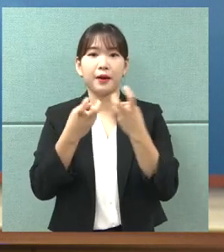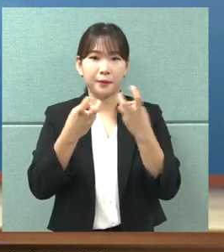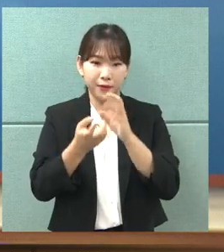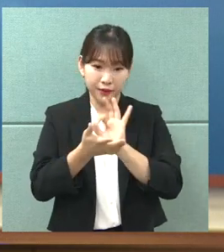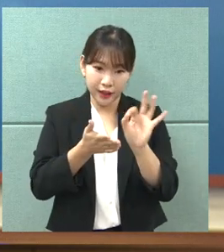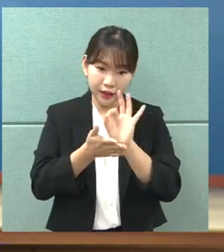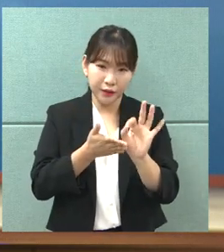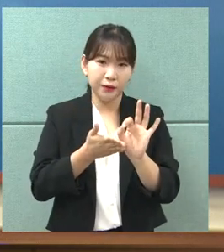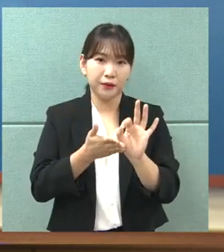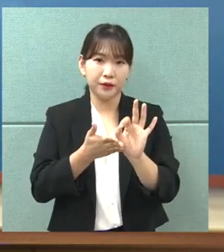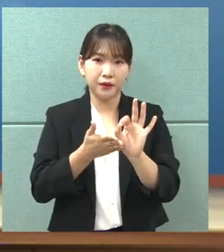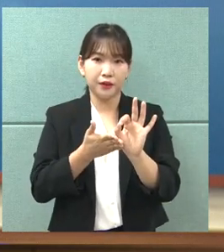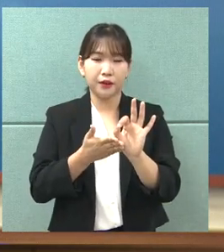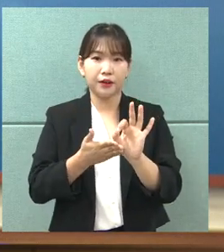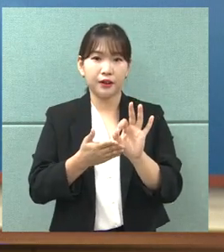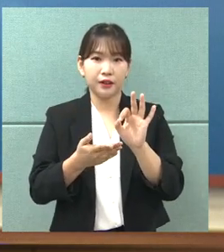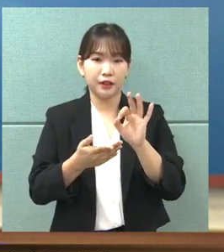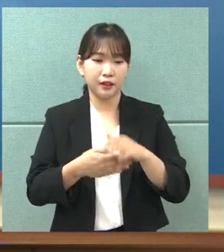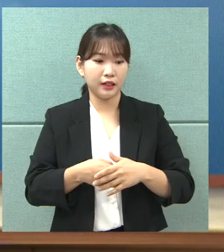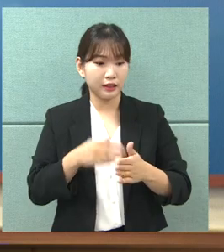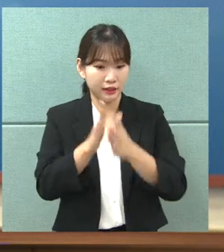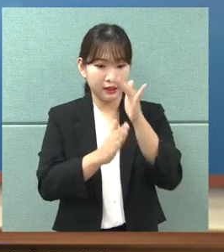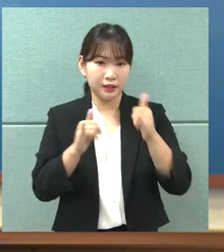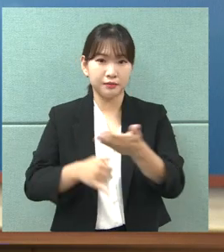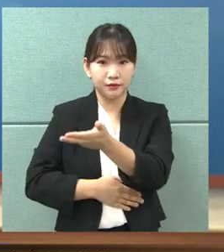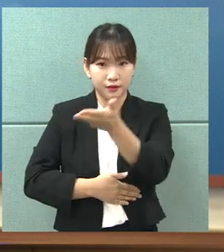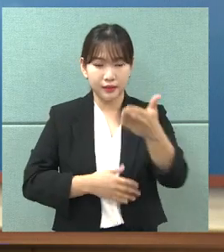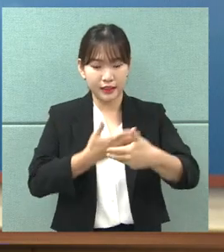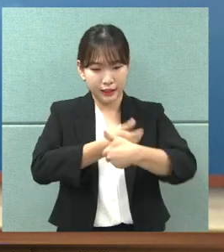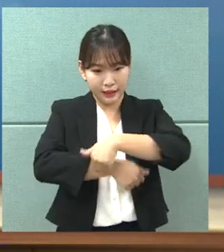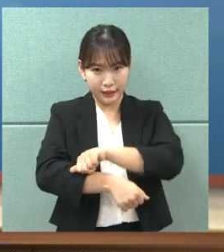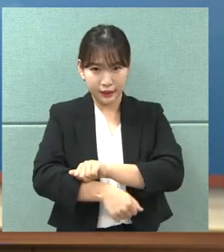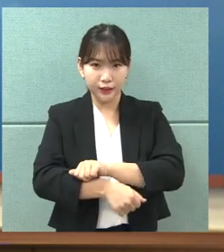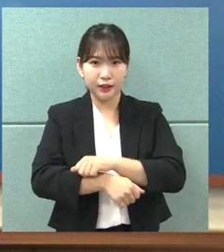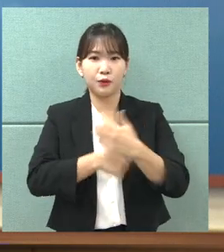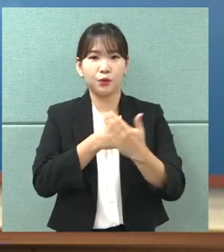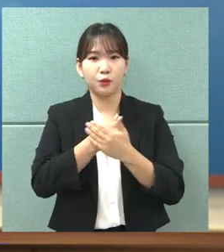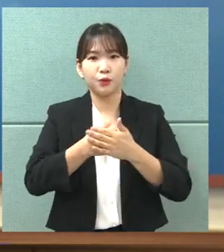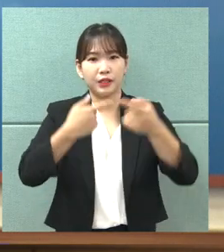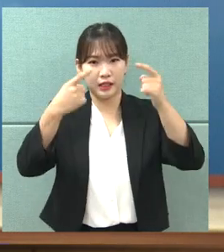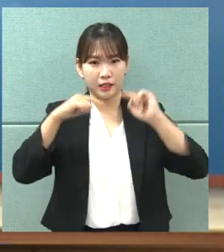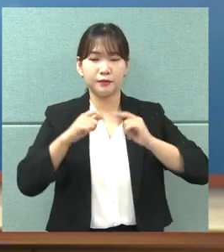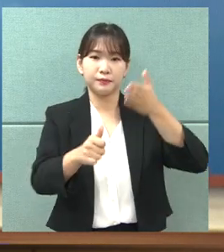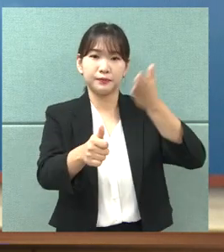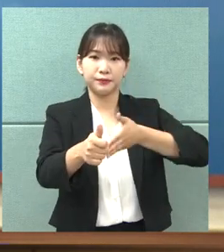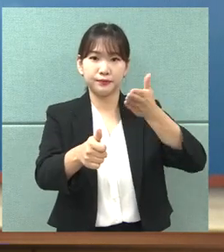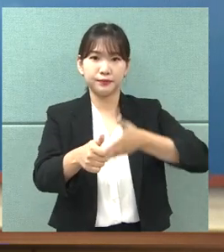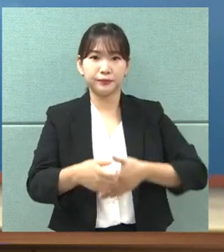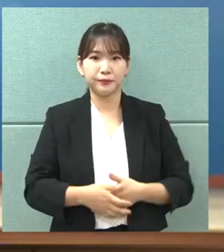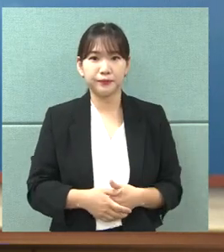이용하기 등의 시민 여러분의 적극적인 협조를 부탁드립니다